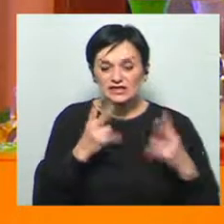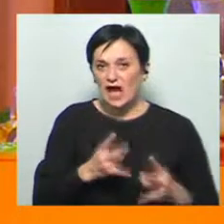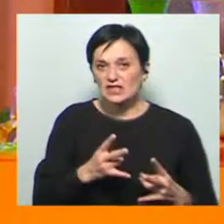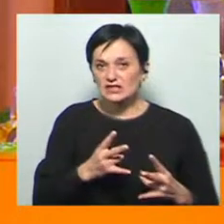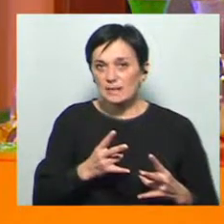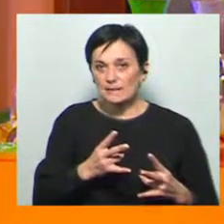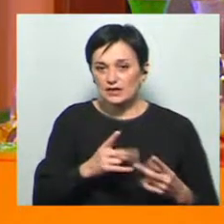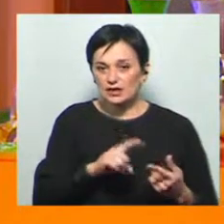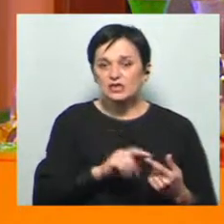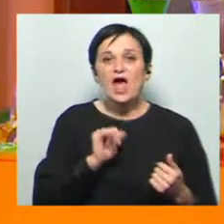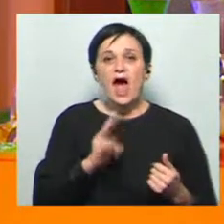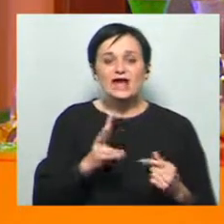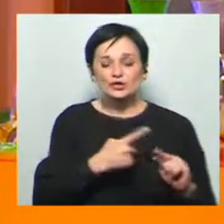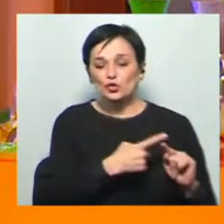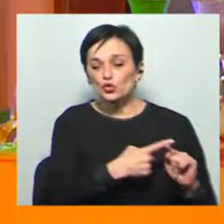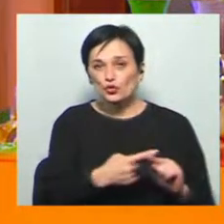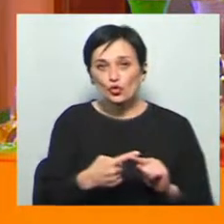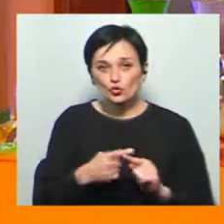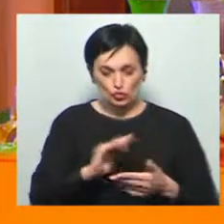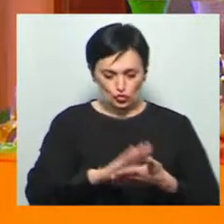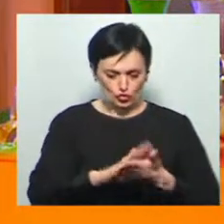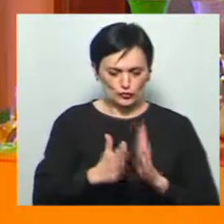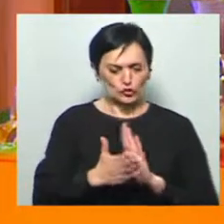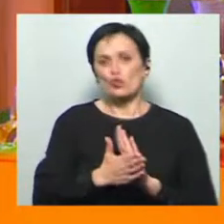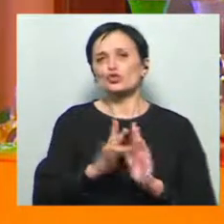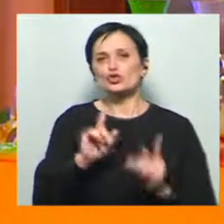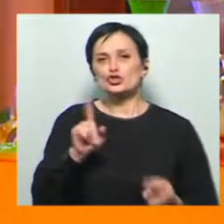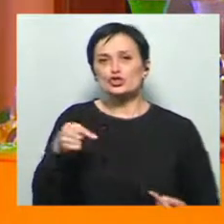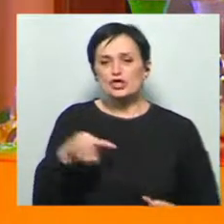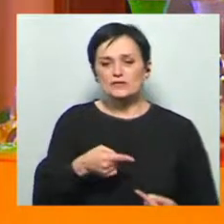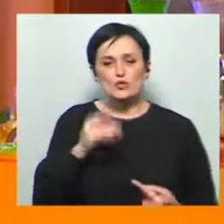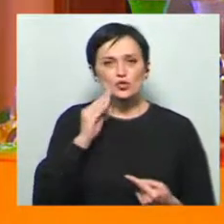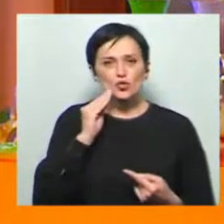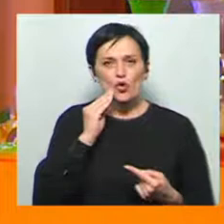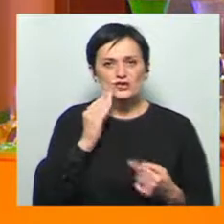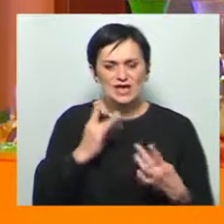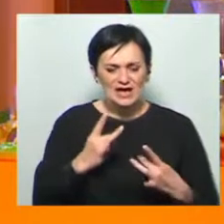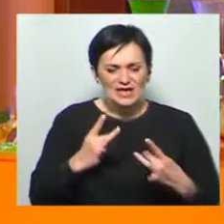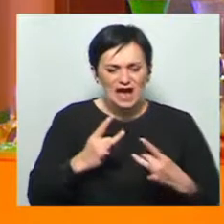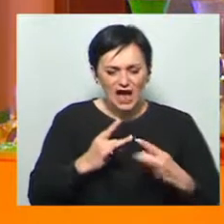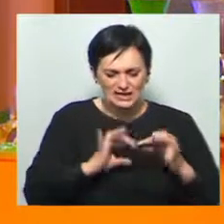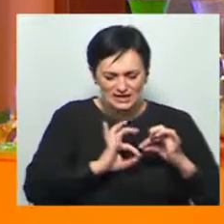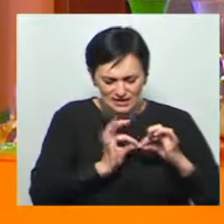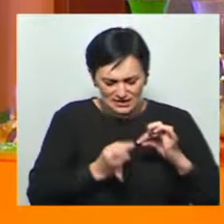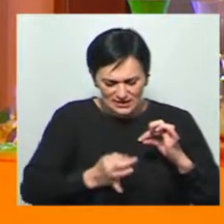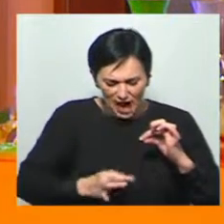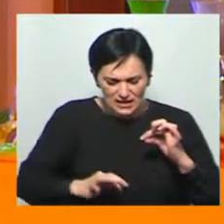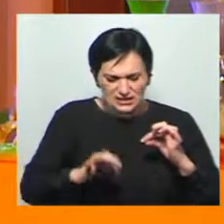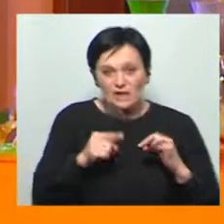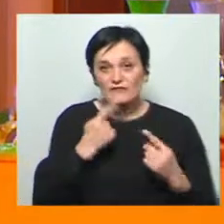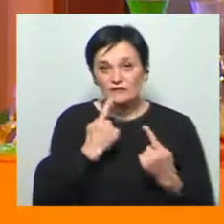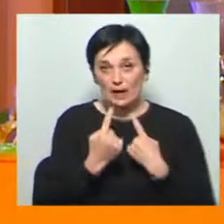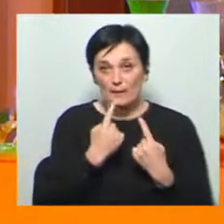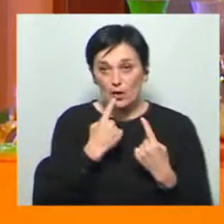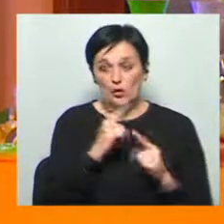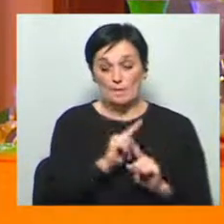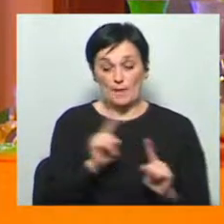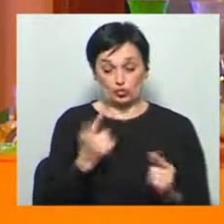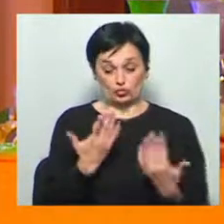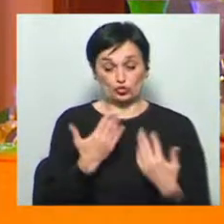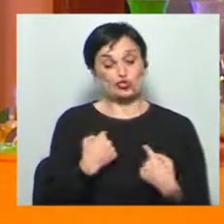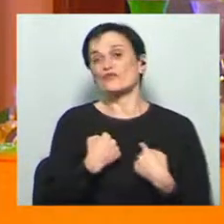ფონზე ან ქრონიკული მდგომარეობის შესაბამისად, როდესაც გაღიზიანებულ ნაწლავზე ვლაპარაკობთ. მაგრამ თუ